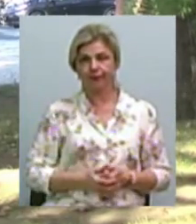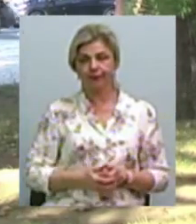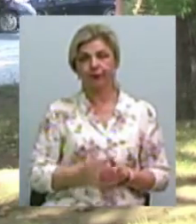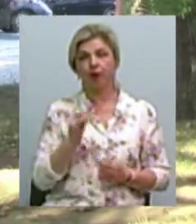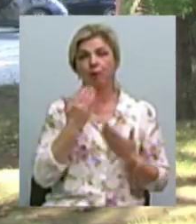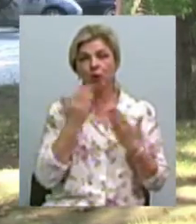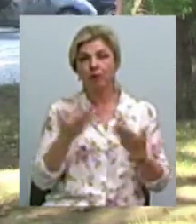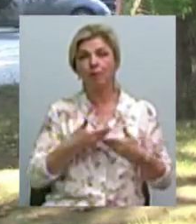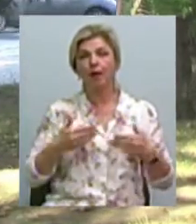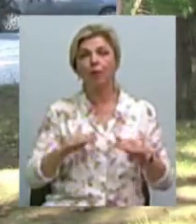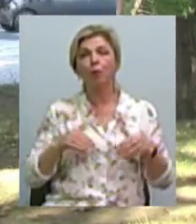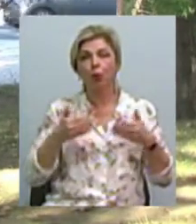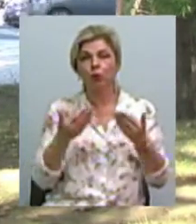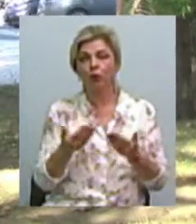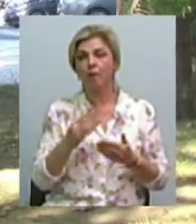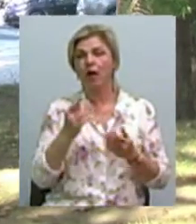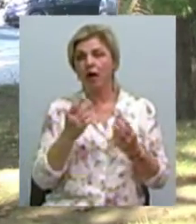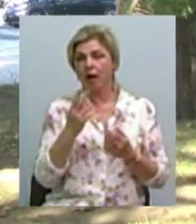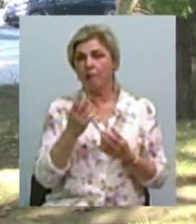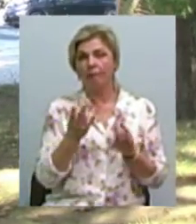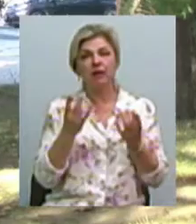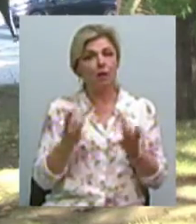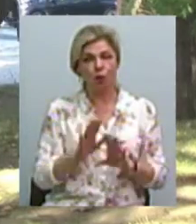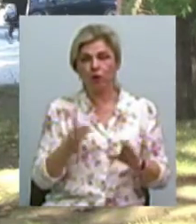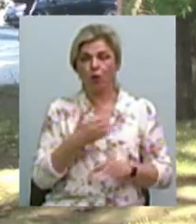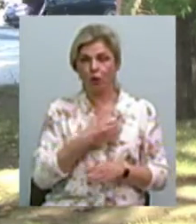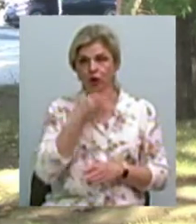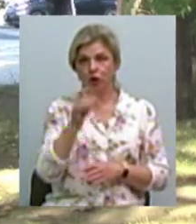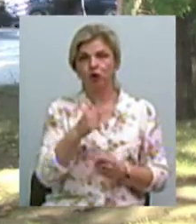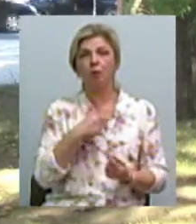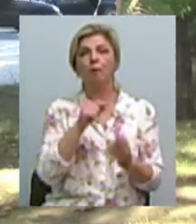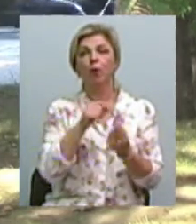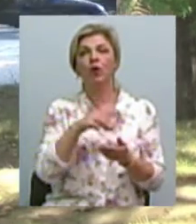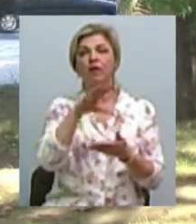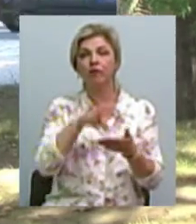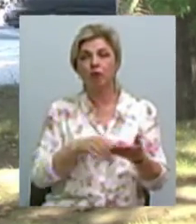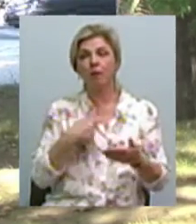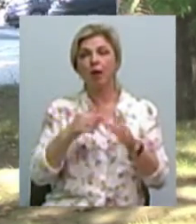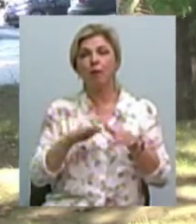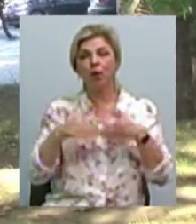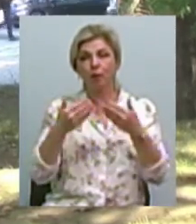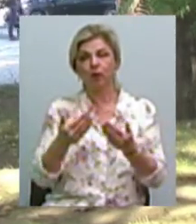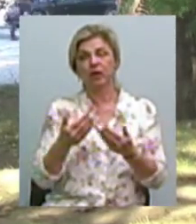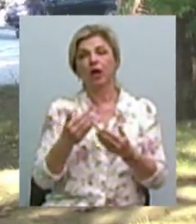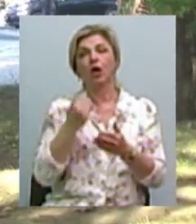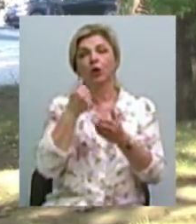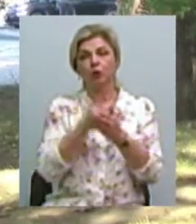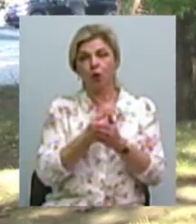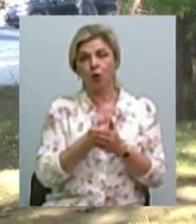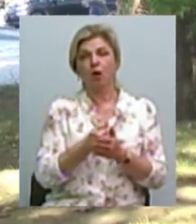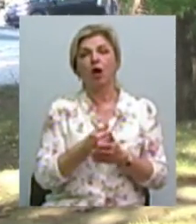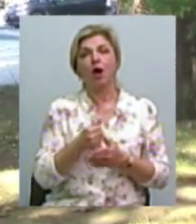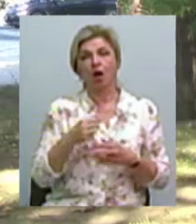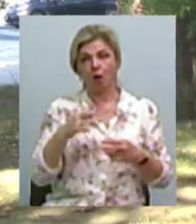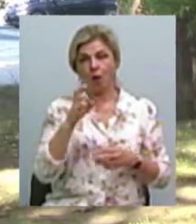Останнє, ми пропонуємо, звичайно, ми не просто хочемо казати, що ми проти всього, ми пропонуємо звернутися саме до бутапештського